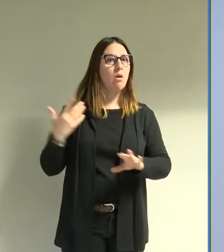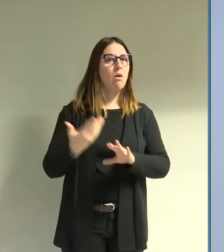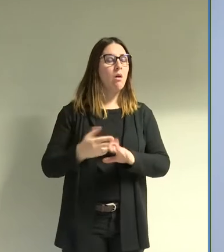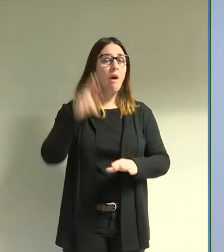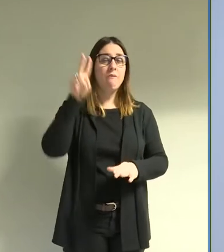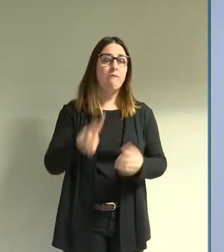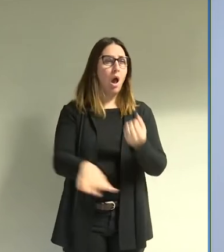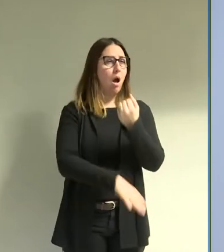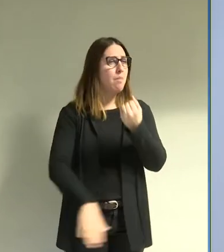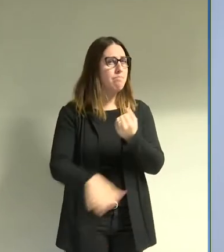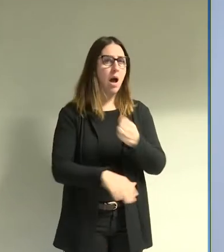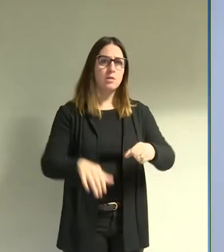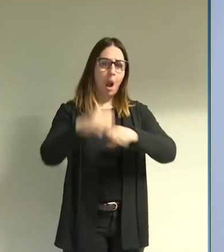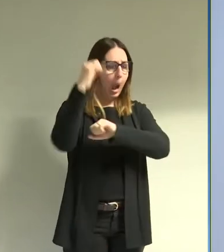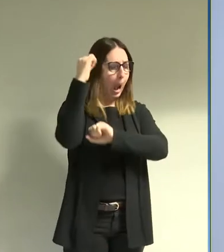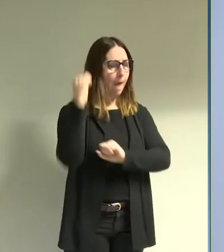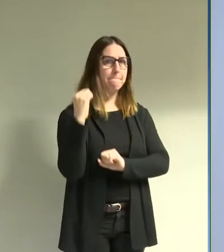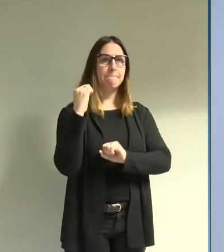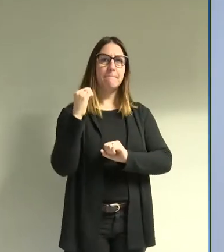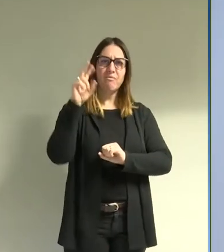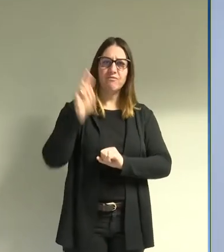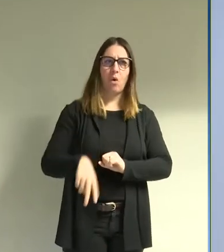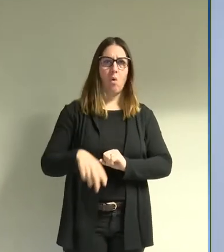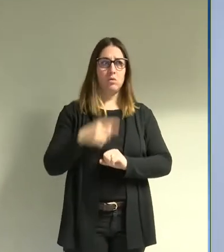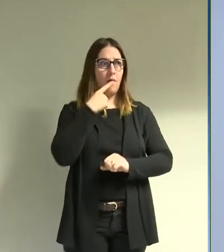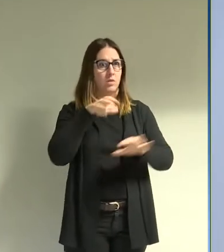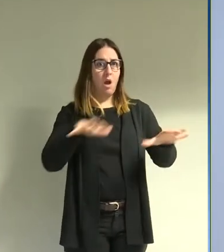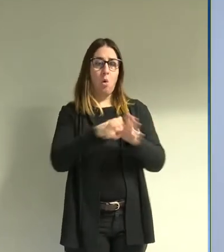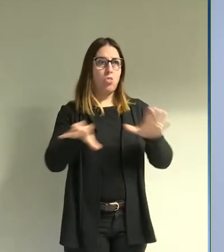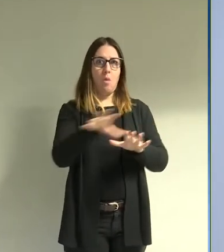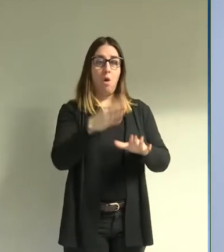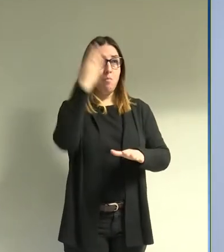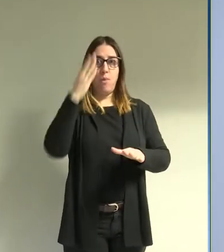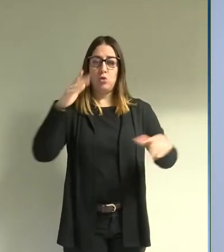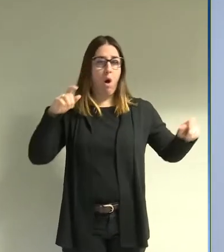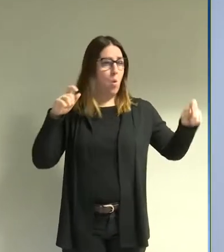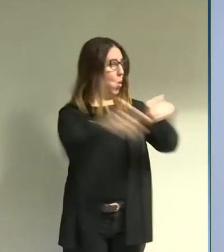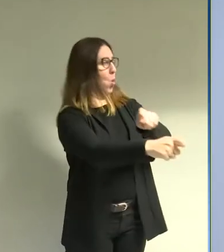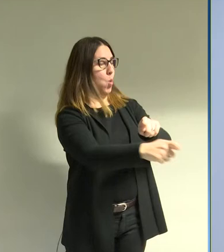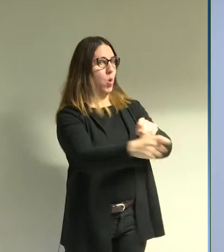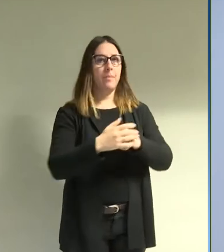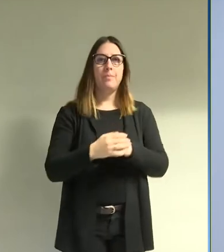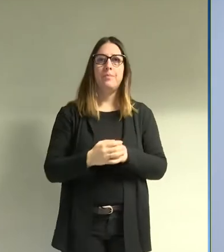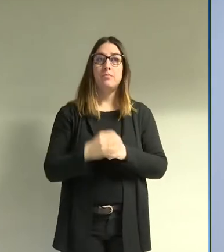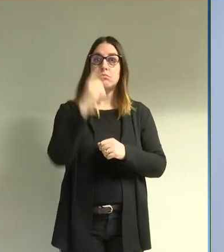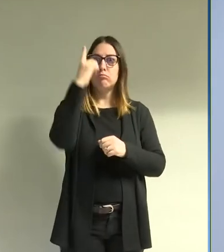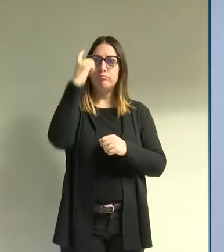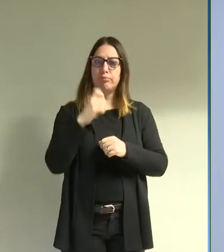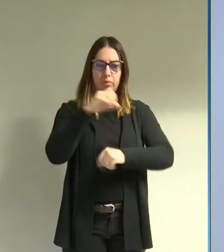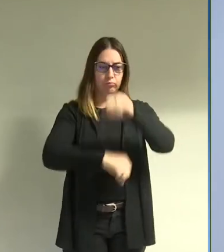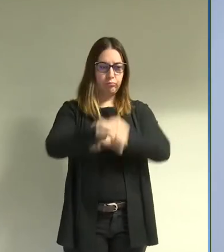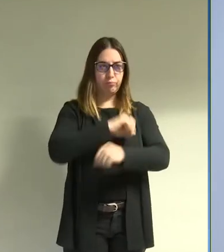sur lequel s'appuyer je crois que c'était un des premiers virages pour notre territoire il est aujourd'hui le lancement de cette dépêche sur grenoble